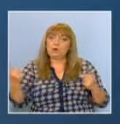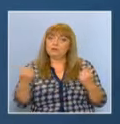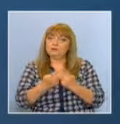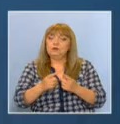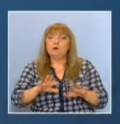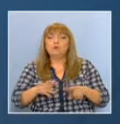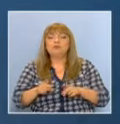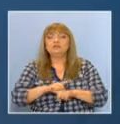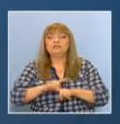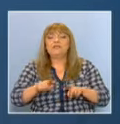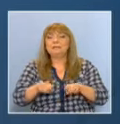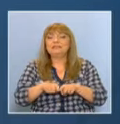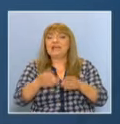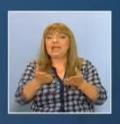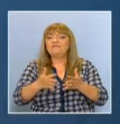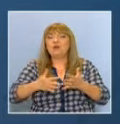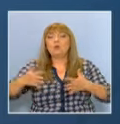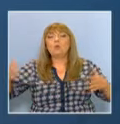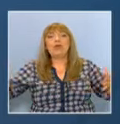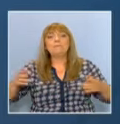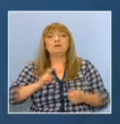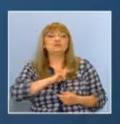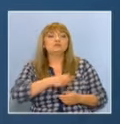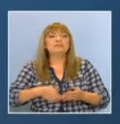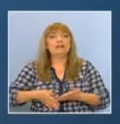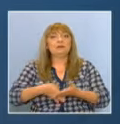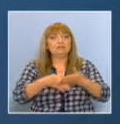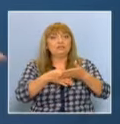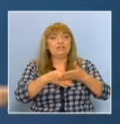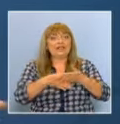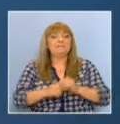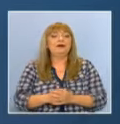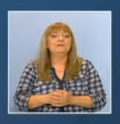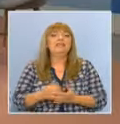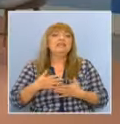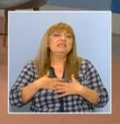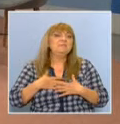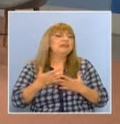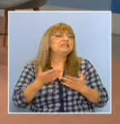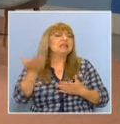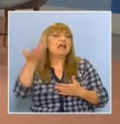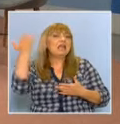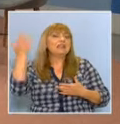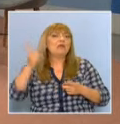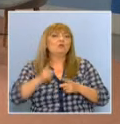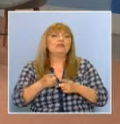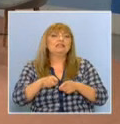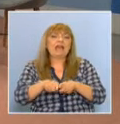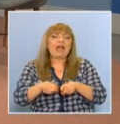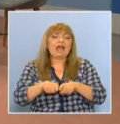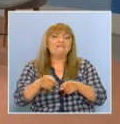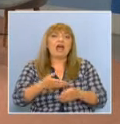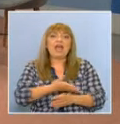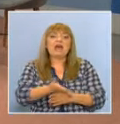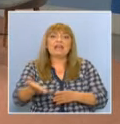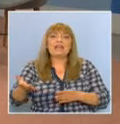такава голяма социална подкрепа подобни движения, тъй като те вече са имали някаква реализация, може би неуспешна.